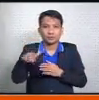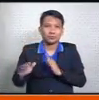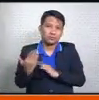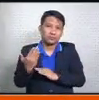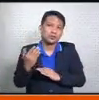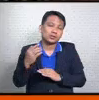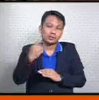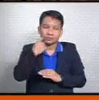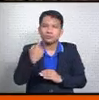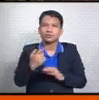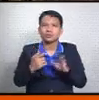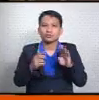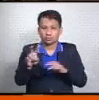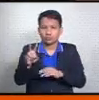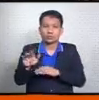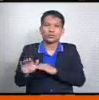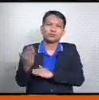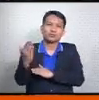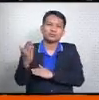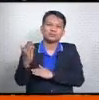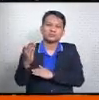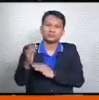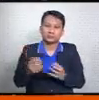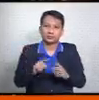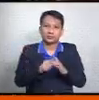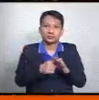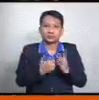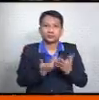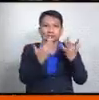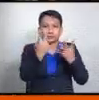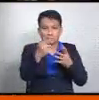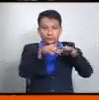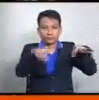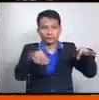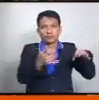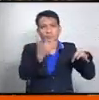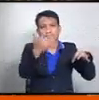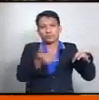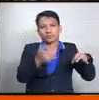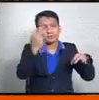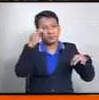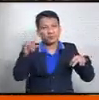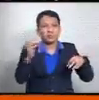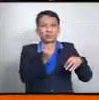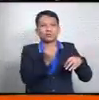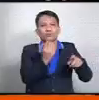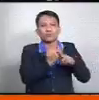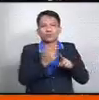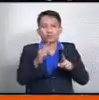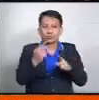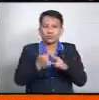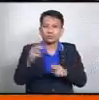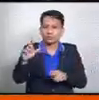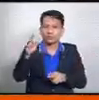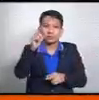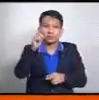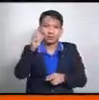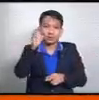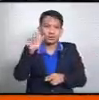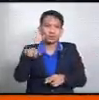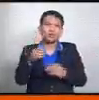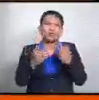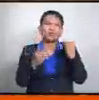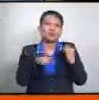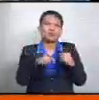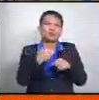araw. Mag-aalas dos ng sumiklab ang apoy sa ikalawang palapag ng bahay na pagkamay-ari ng isang Lisa Katanagan. Ginawa